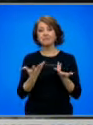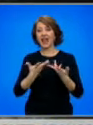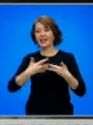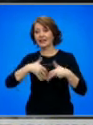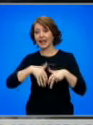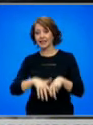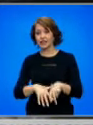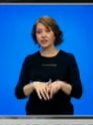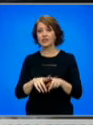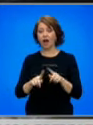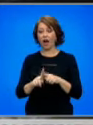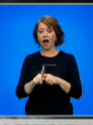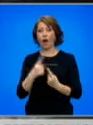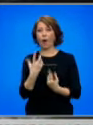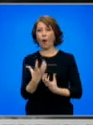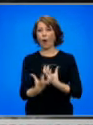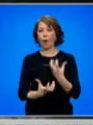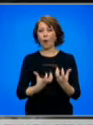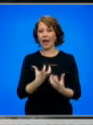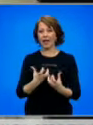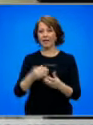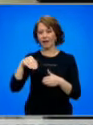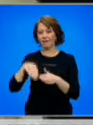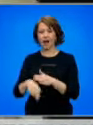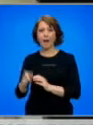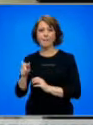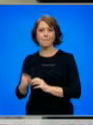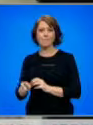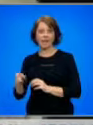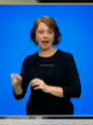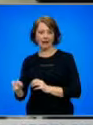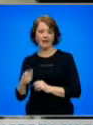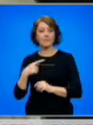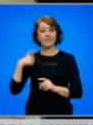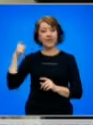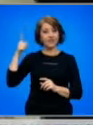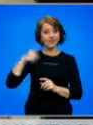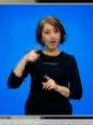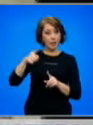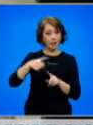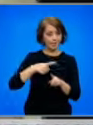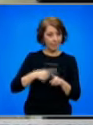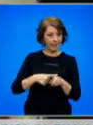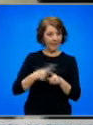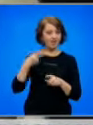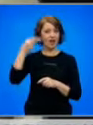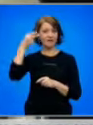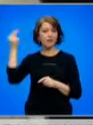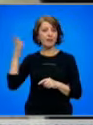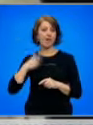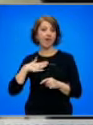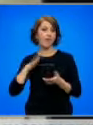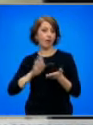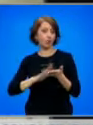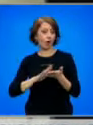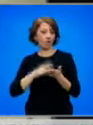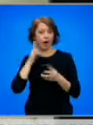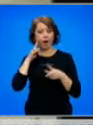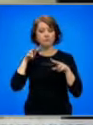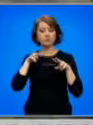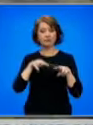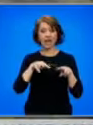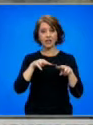в една от горелките на котлите. Всеки месец фирмата, с която имам сключен договор за надзор